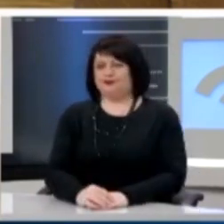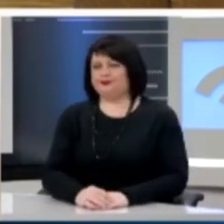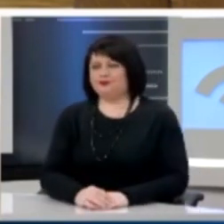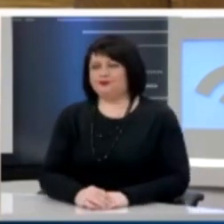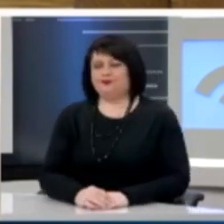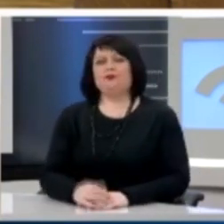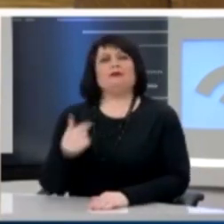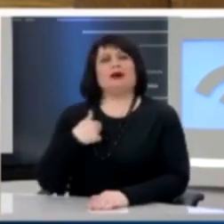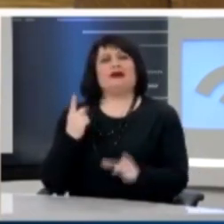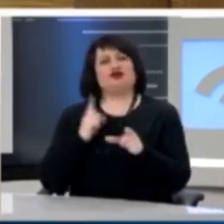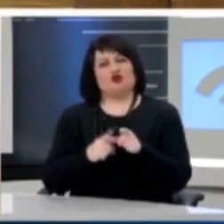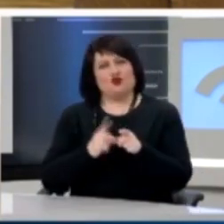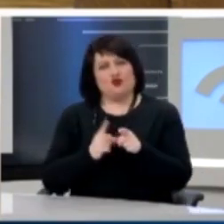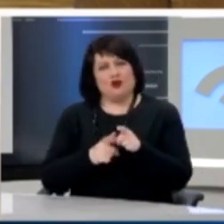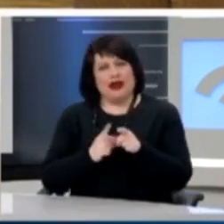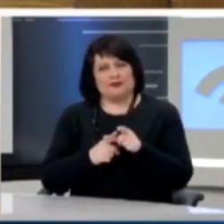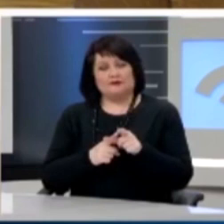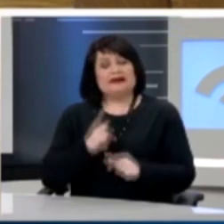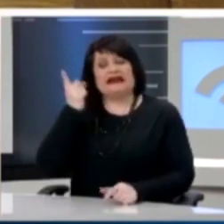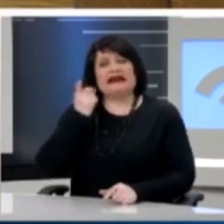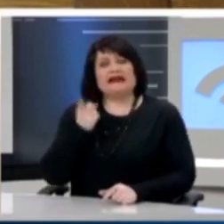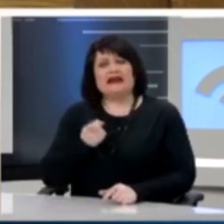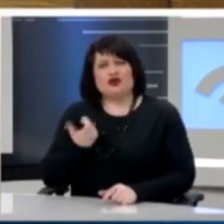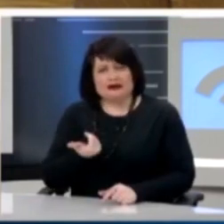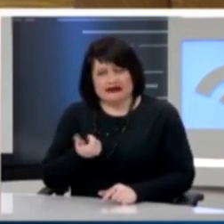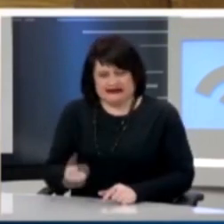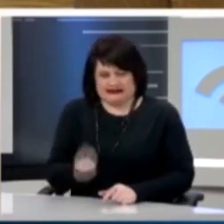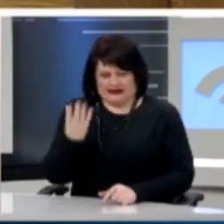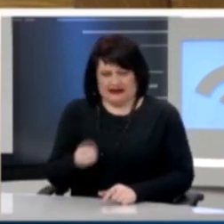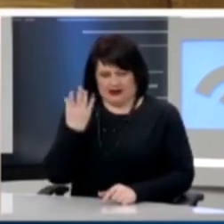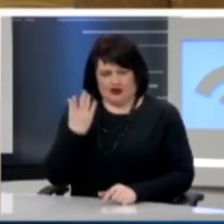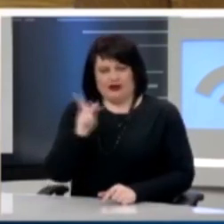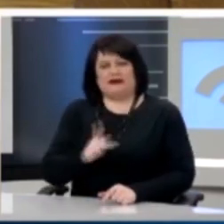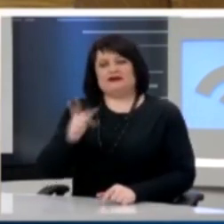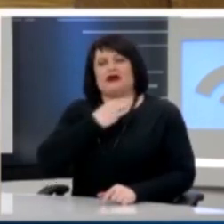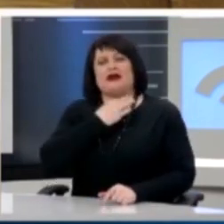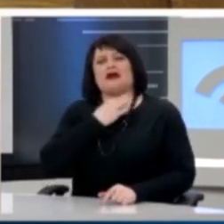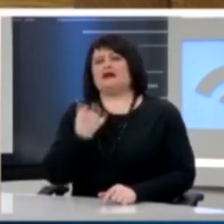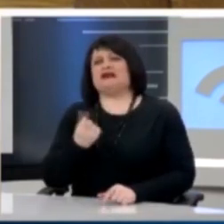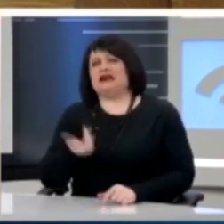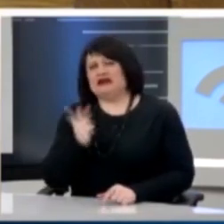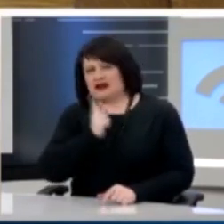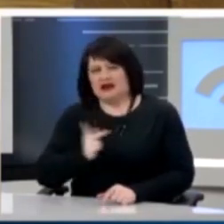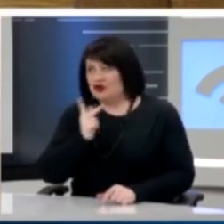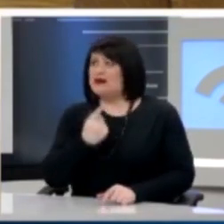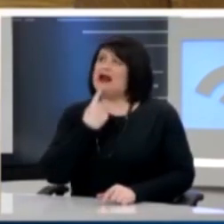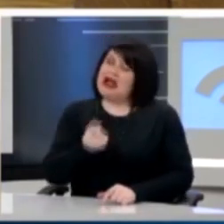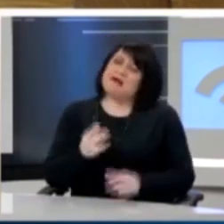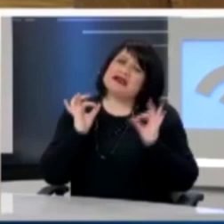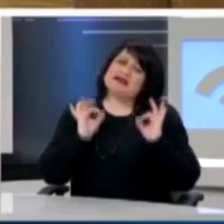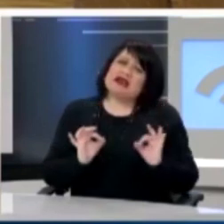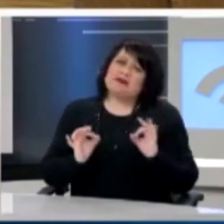Το ΚΚΕ, με κριτήριο τις σύγχρονες κοινωνικές ανάγκες, διατυπώνει